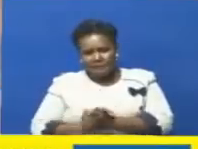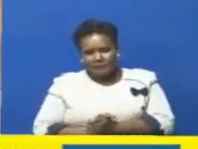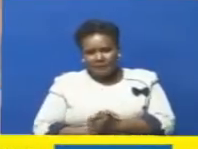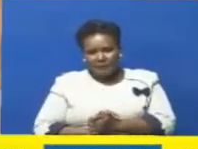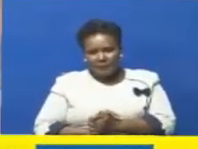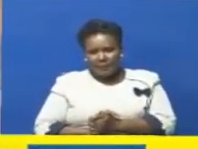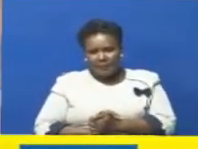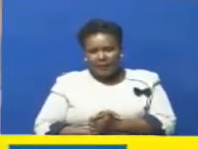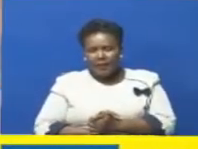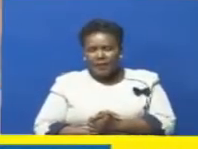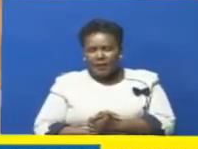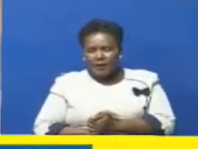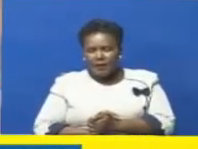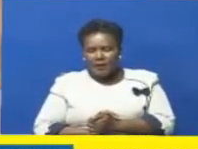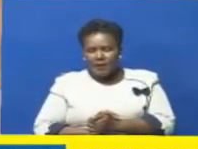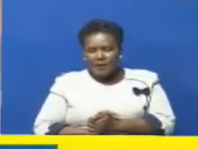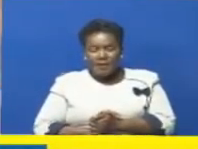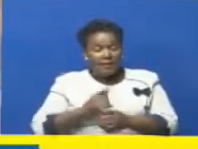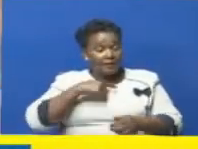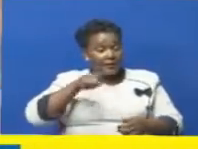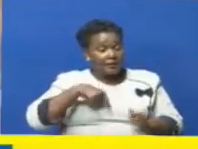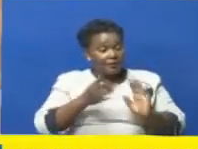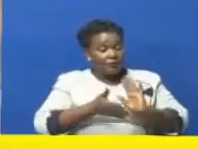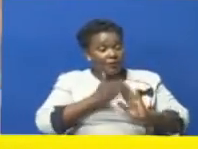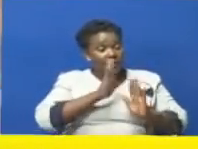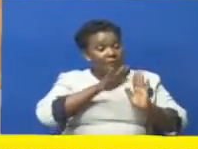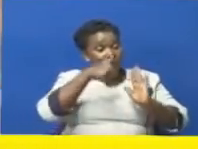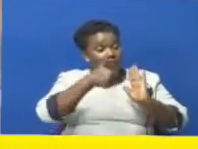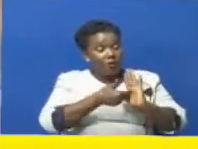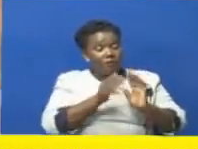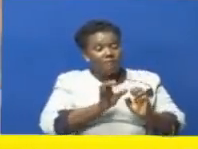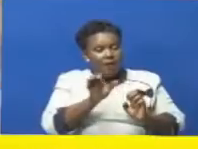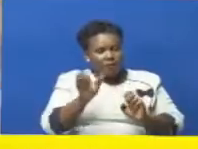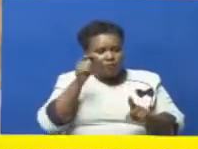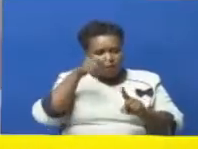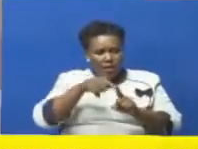sisi kama Fountain Gate tumeshaanzisha program ambayo ni mahususi kabisa kwa ajili ya